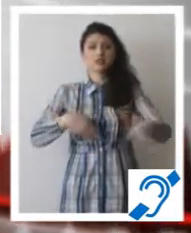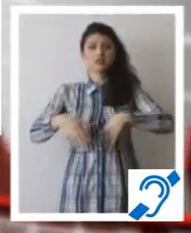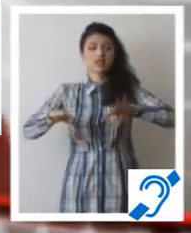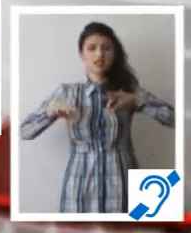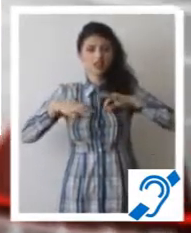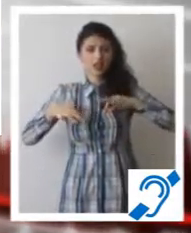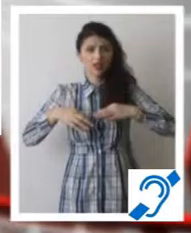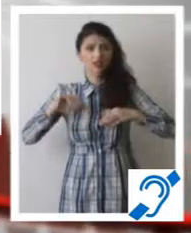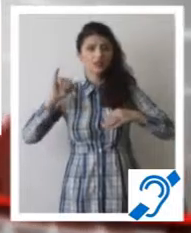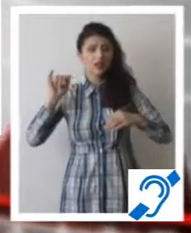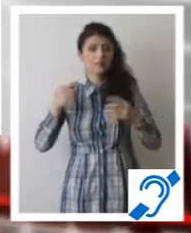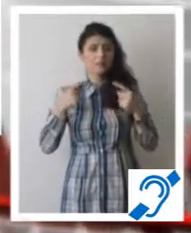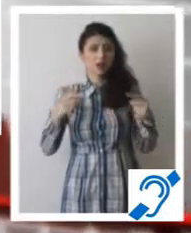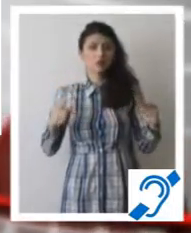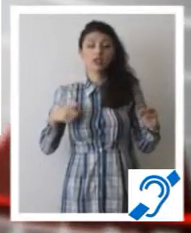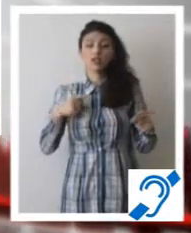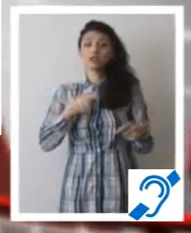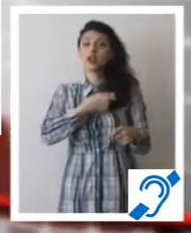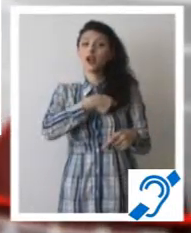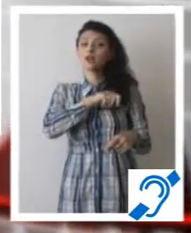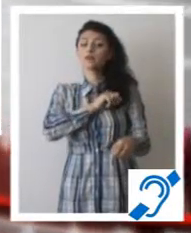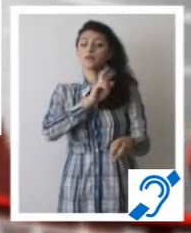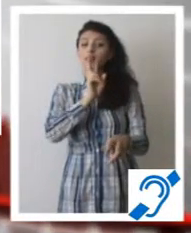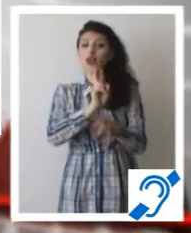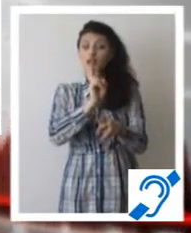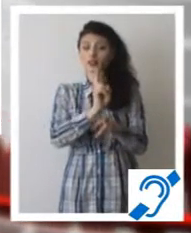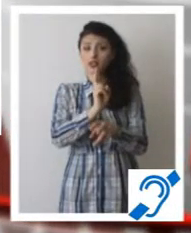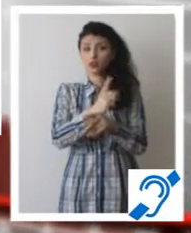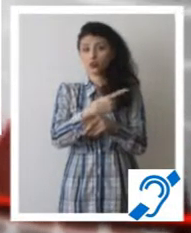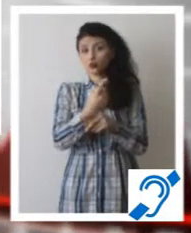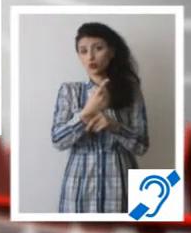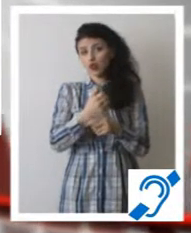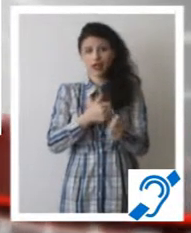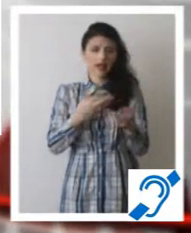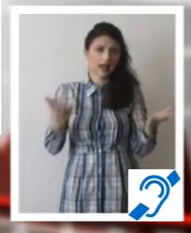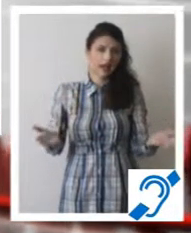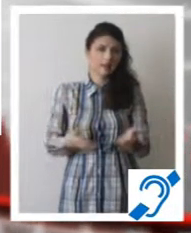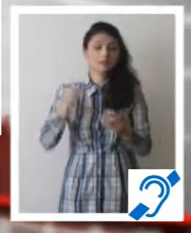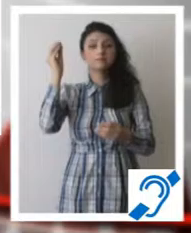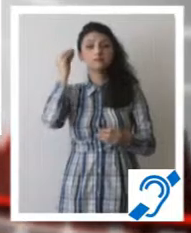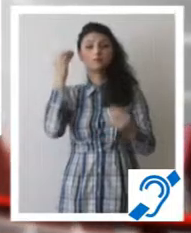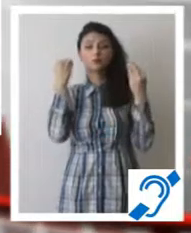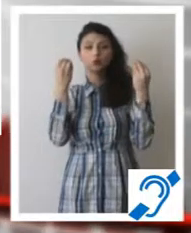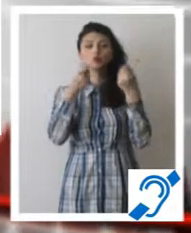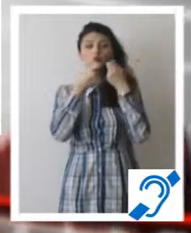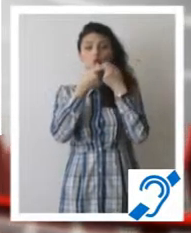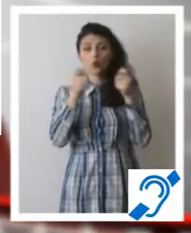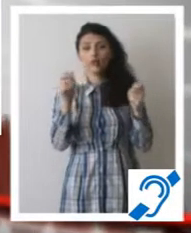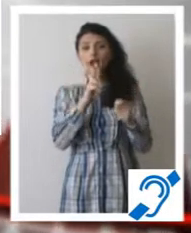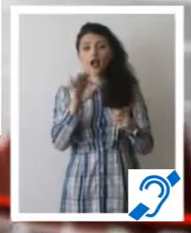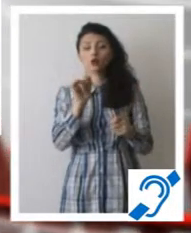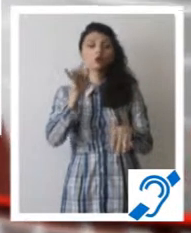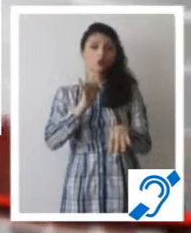Sănătății, este monitorizarea atentă și intervenția promptă și cu profesionalism în toate